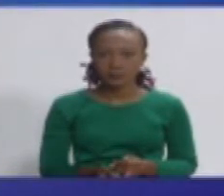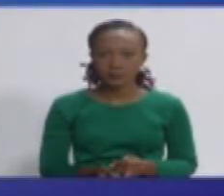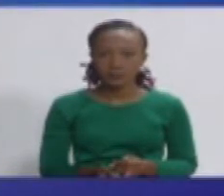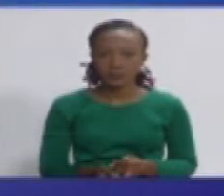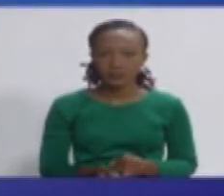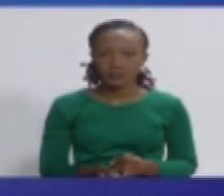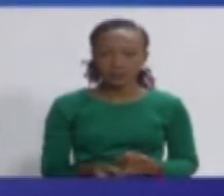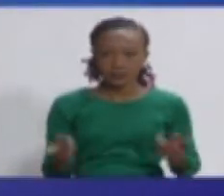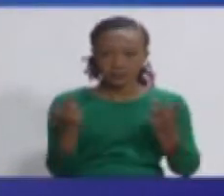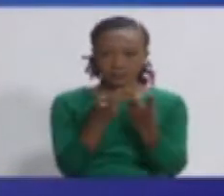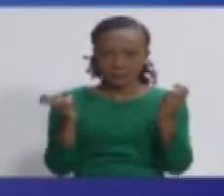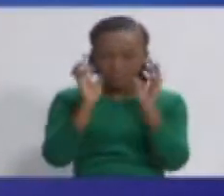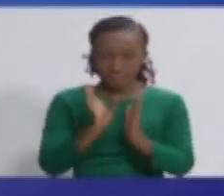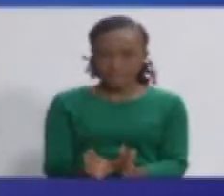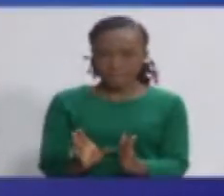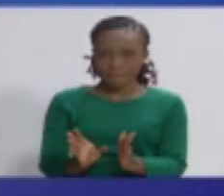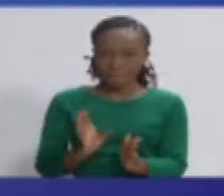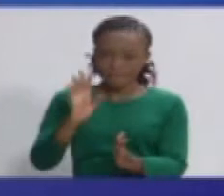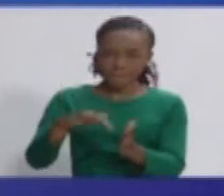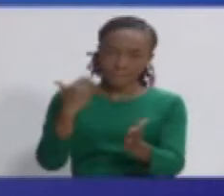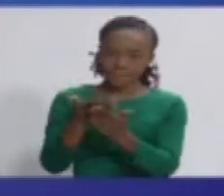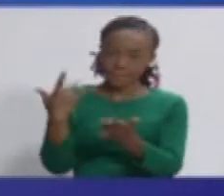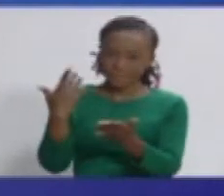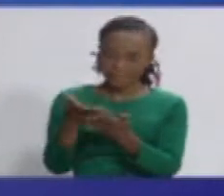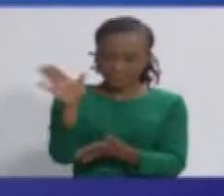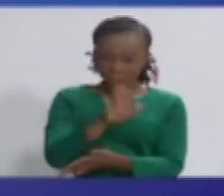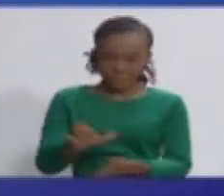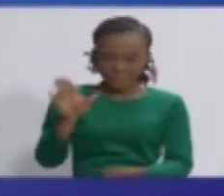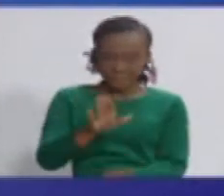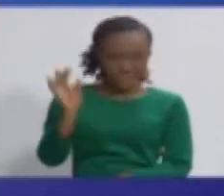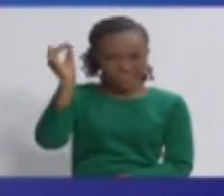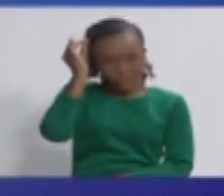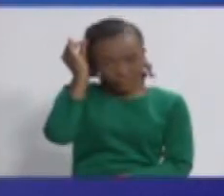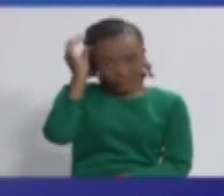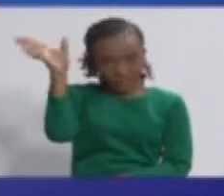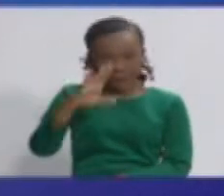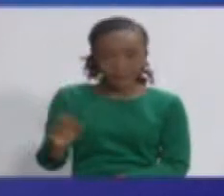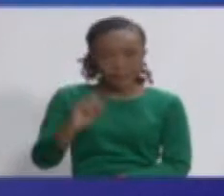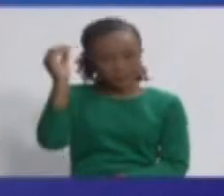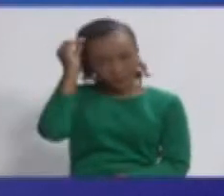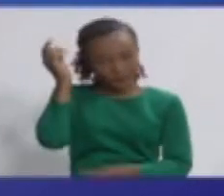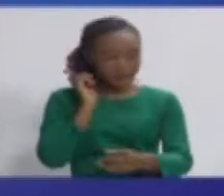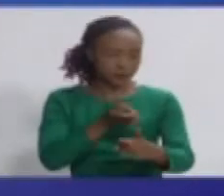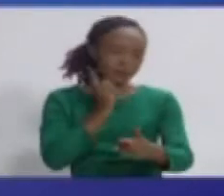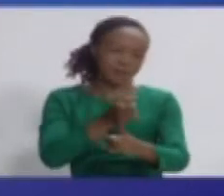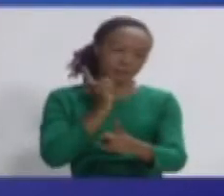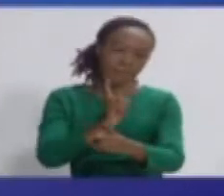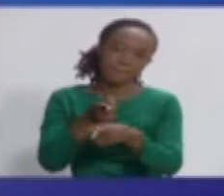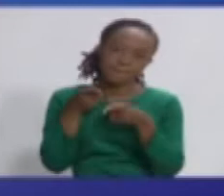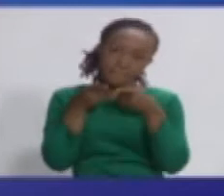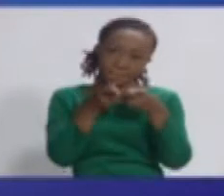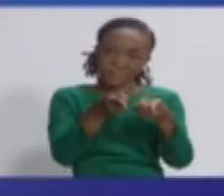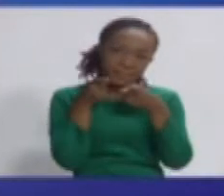Mpenzi mtazamaji, tutembeze guha hadi katika sekta ya elimu. Waziri George Magoha amewasuta vikali